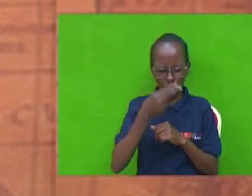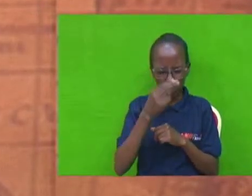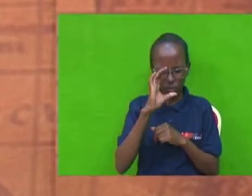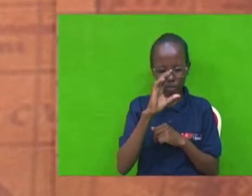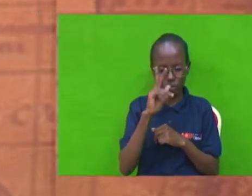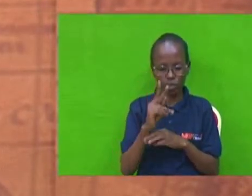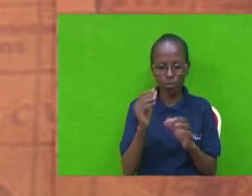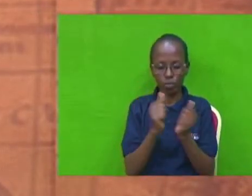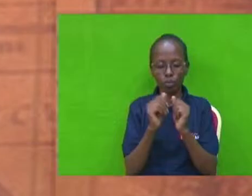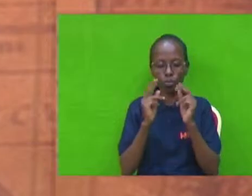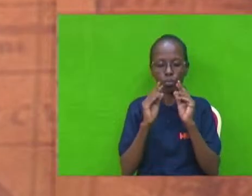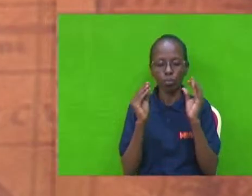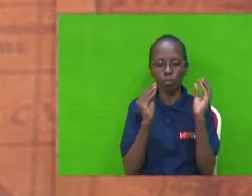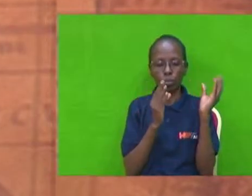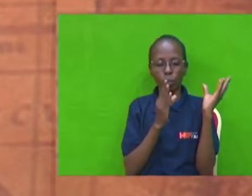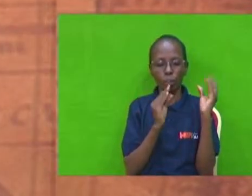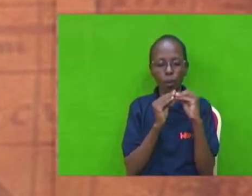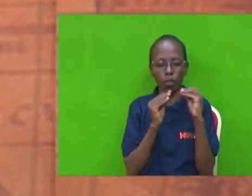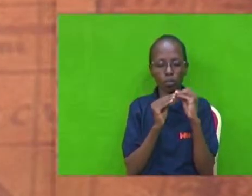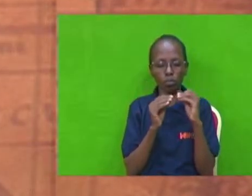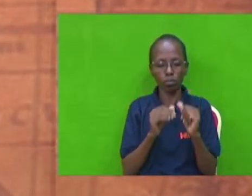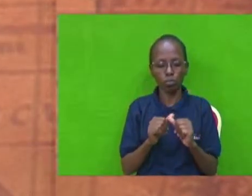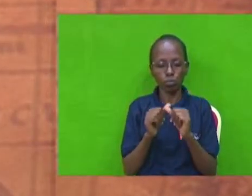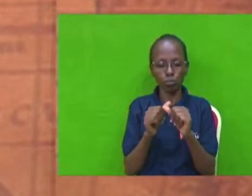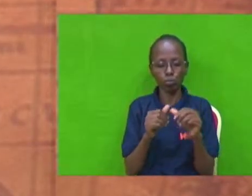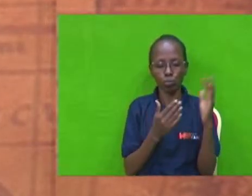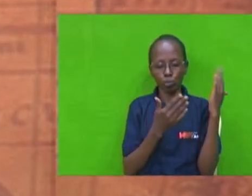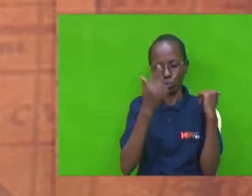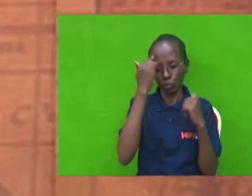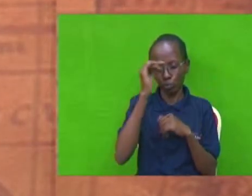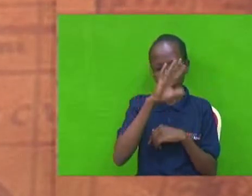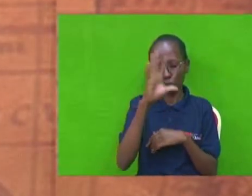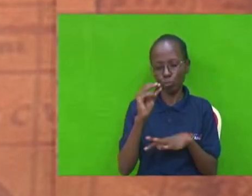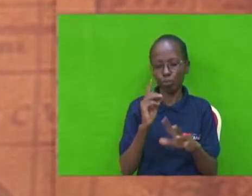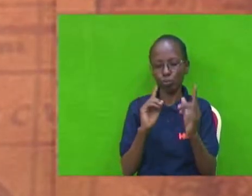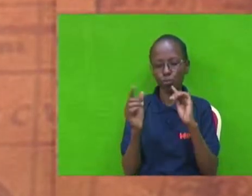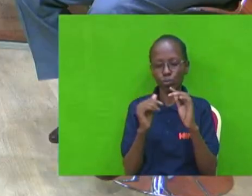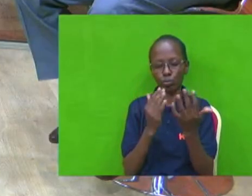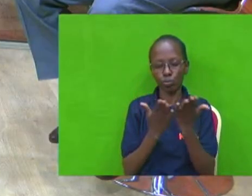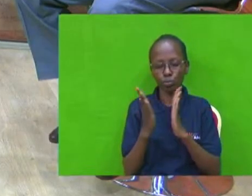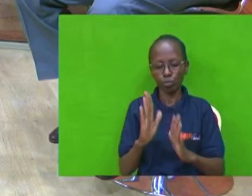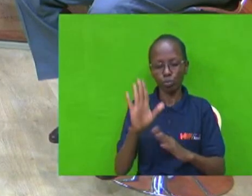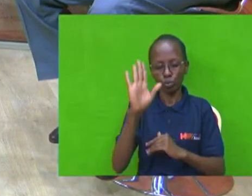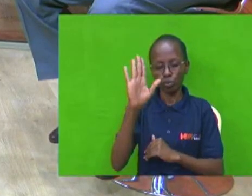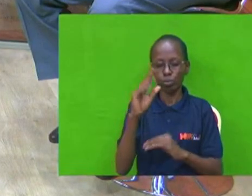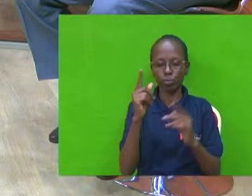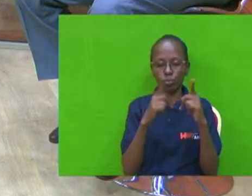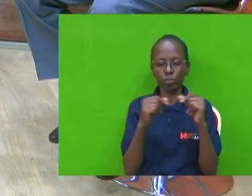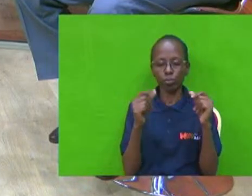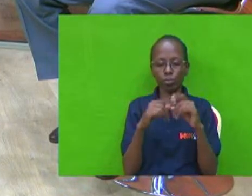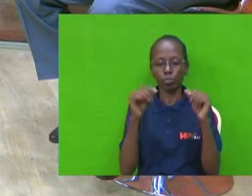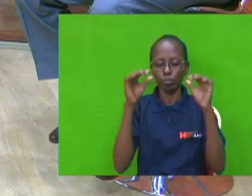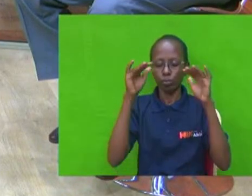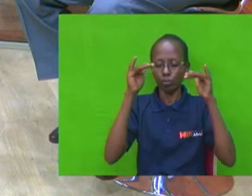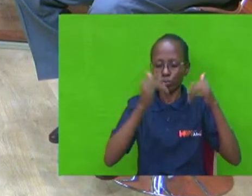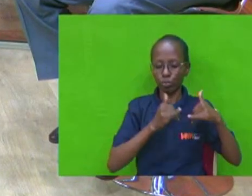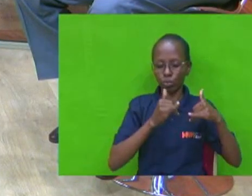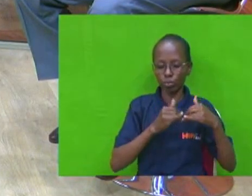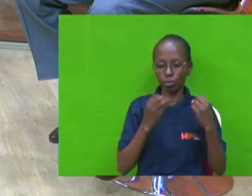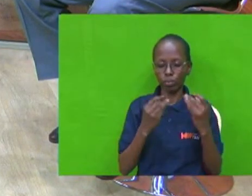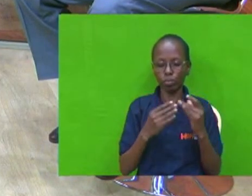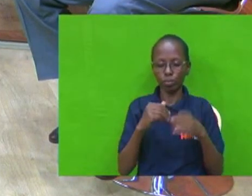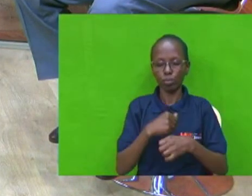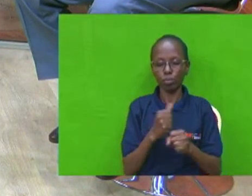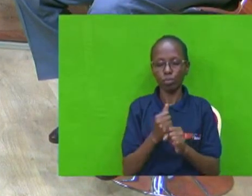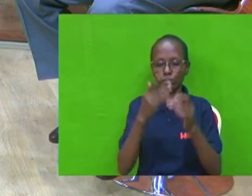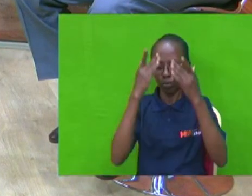mkutano unaoendelea wa Hope, Hope for Africa. Na unene kupitia kwa watumishi wako, neno hili likakolee na wengi wakafanya uamuzi